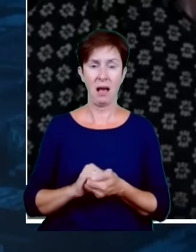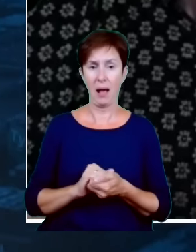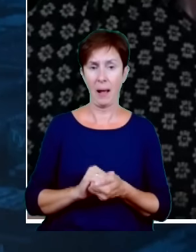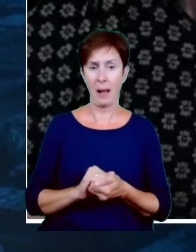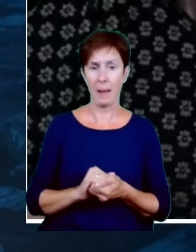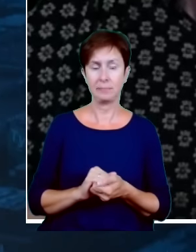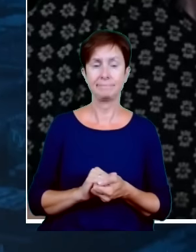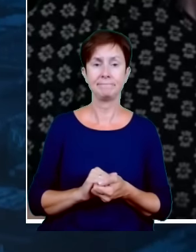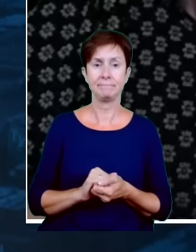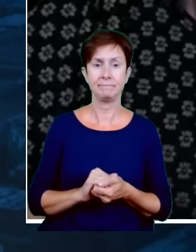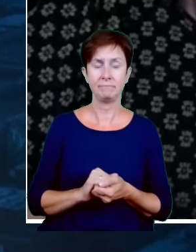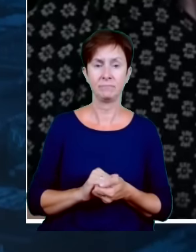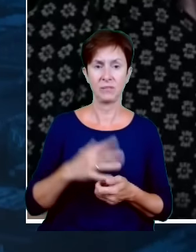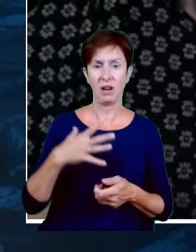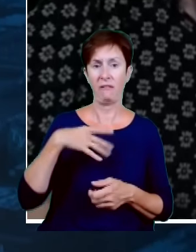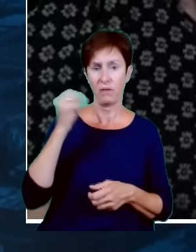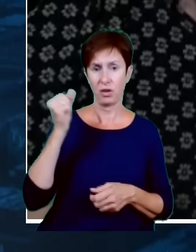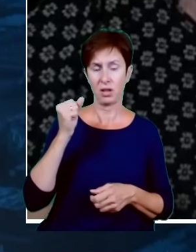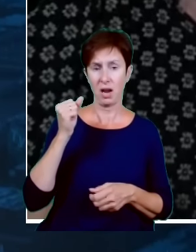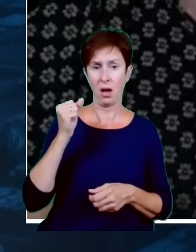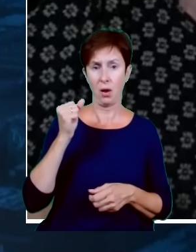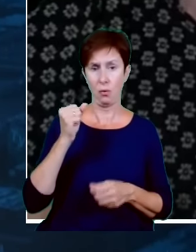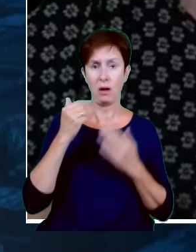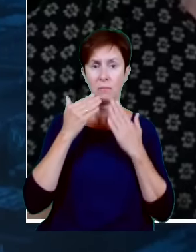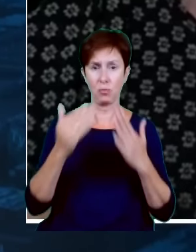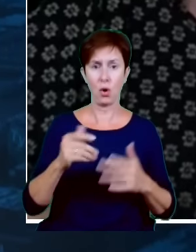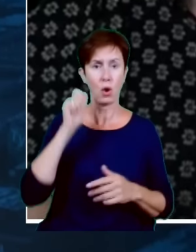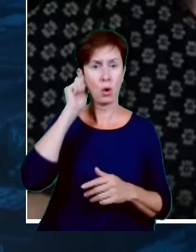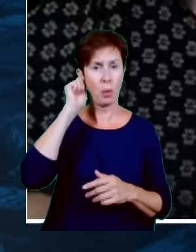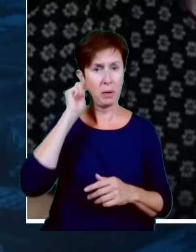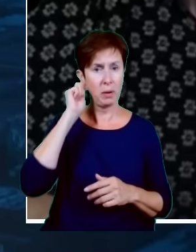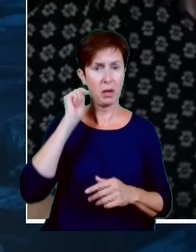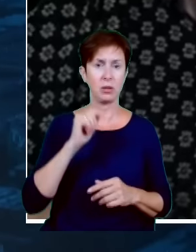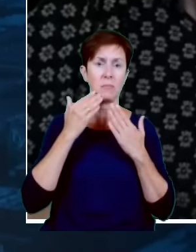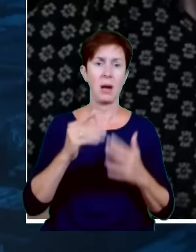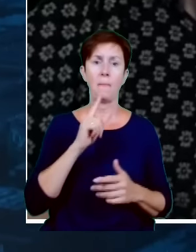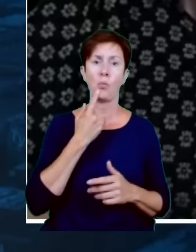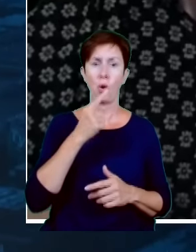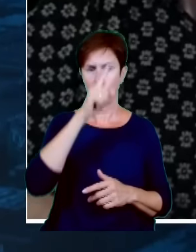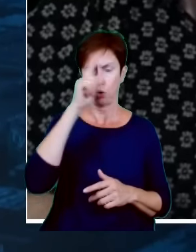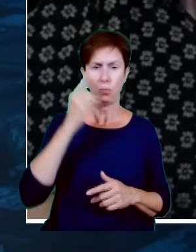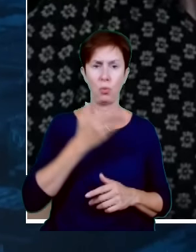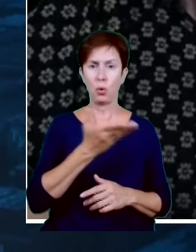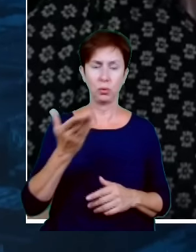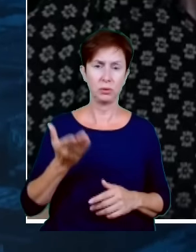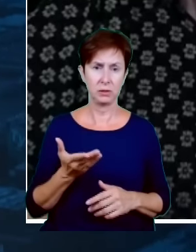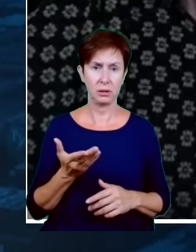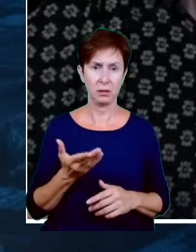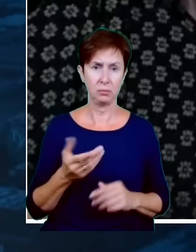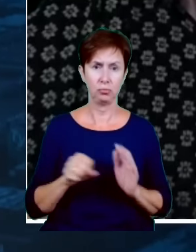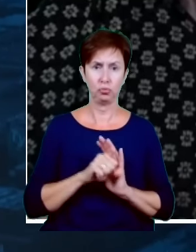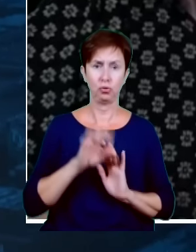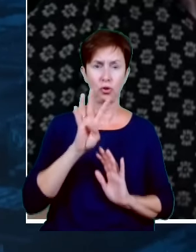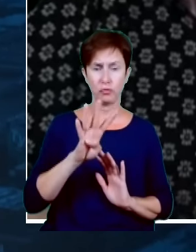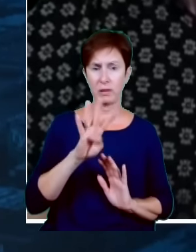mierze wygrała te wybory dzięki kobietom Dzięki młodym ludziom którzy stali niektórzy do tej Coca